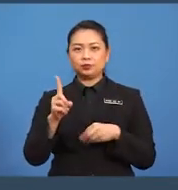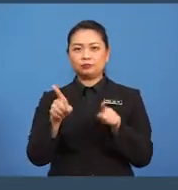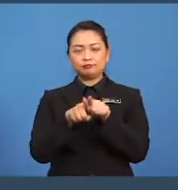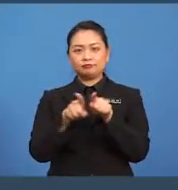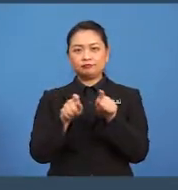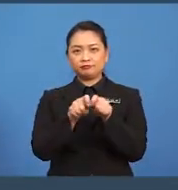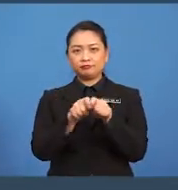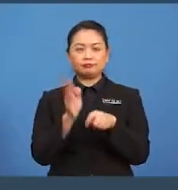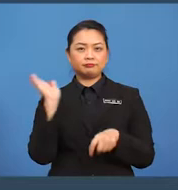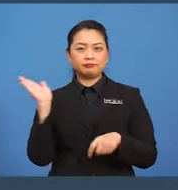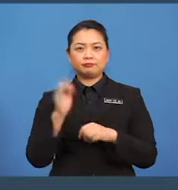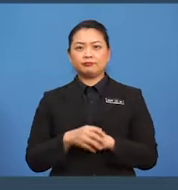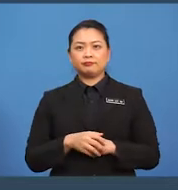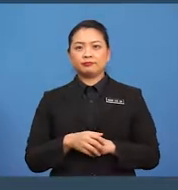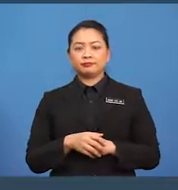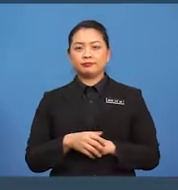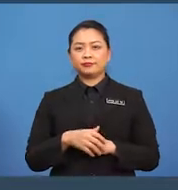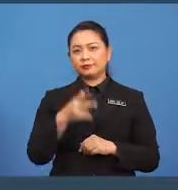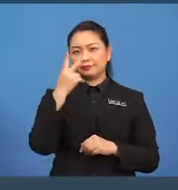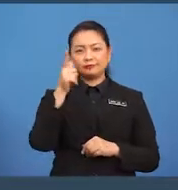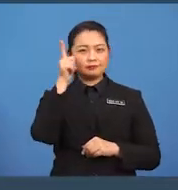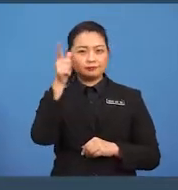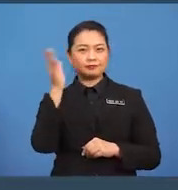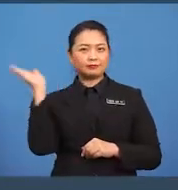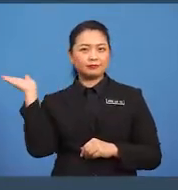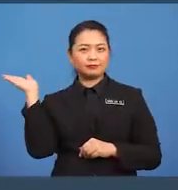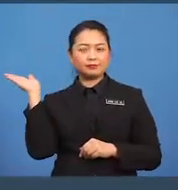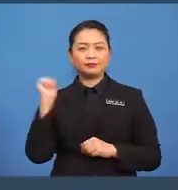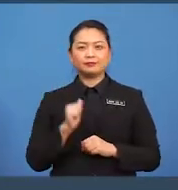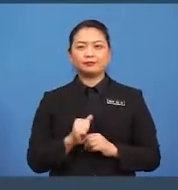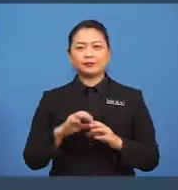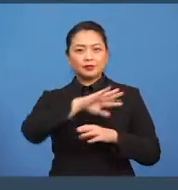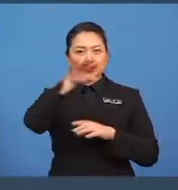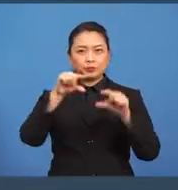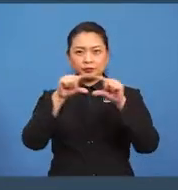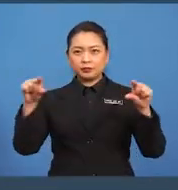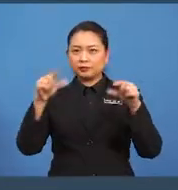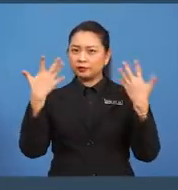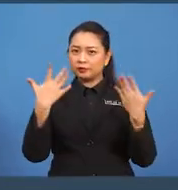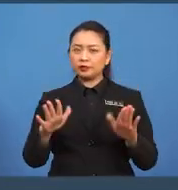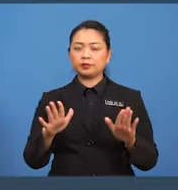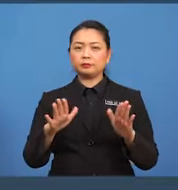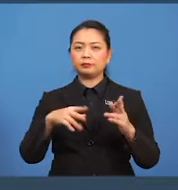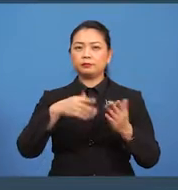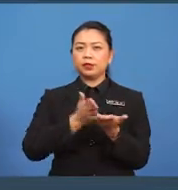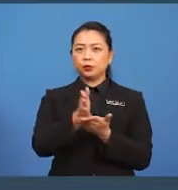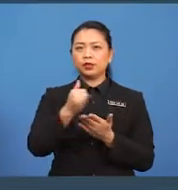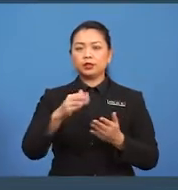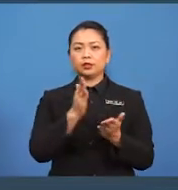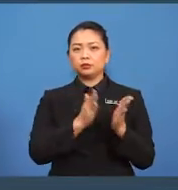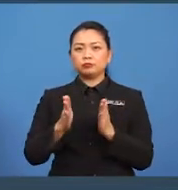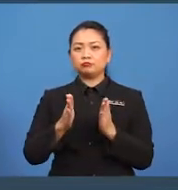ini. Cuba kita perhatikan, kesemua item ini telah pun melalui proses bubble